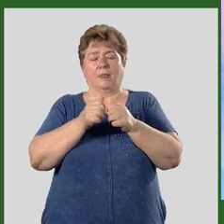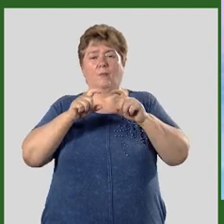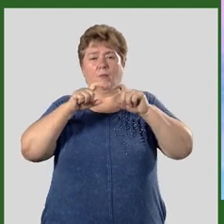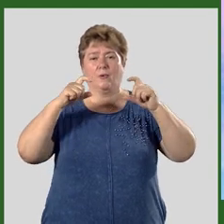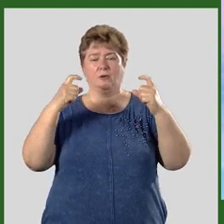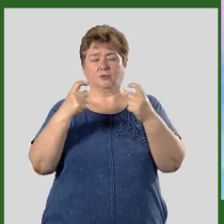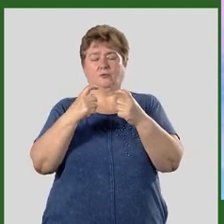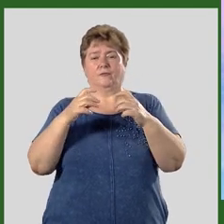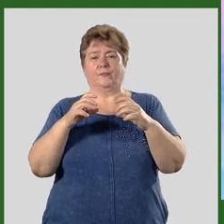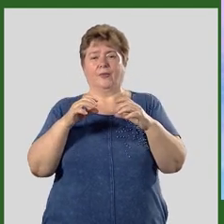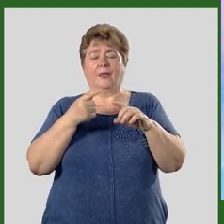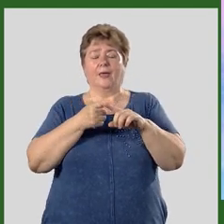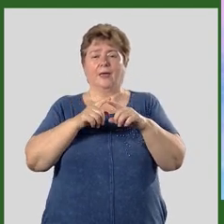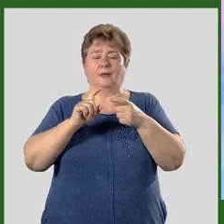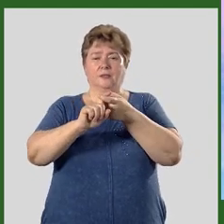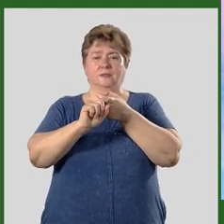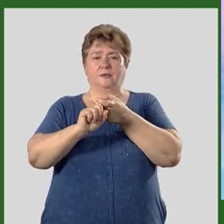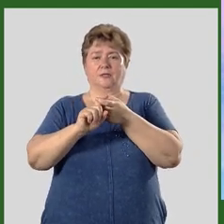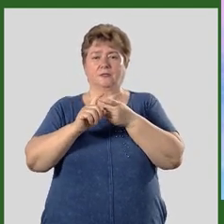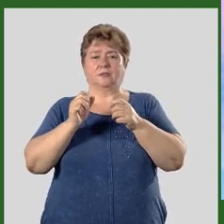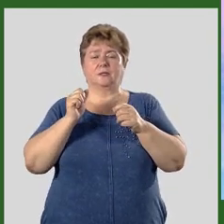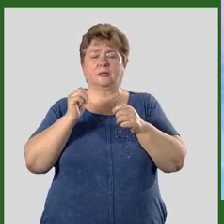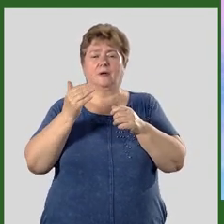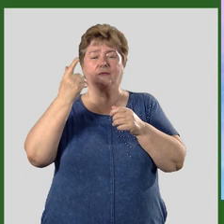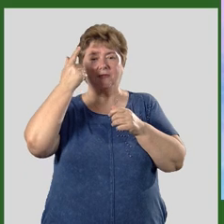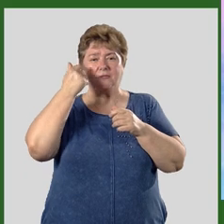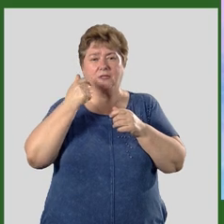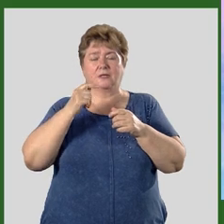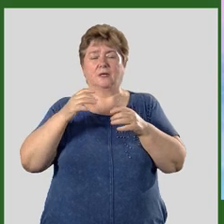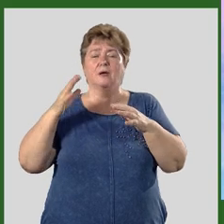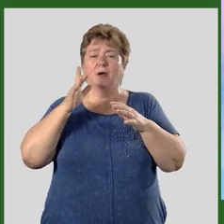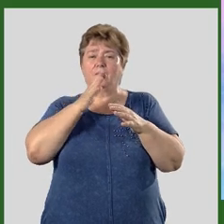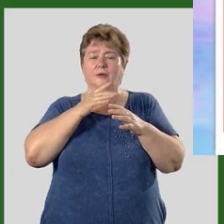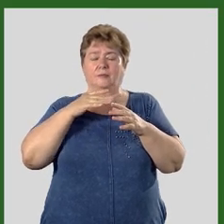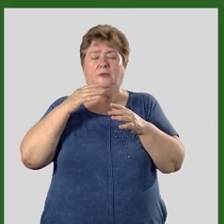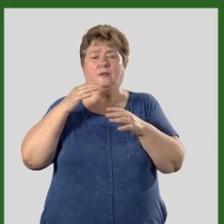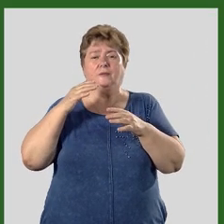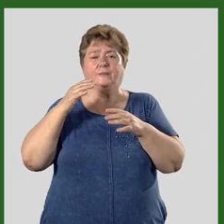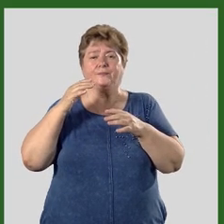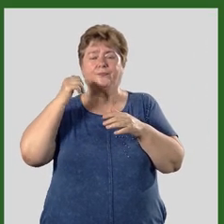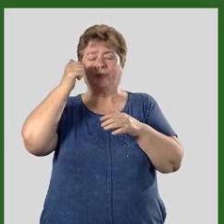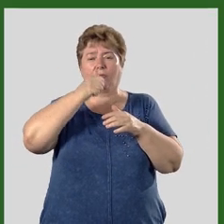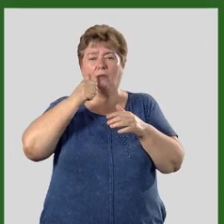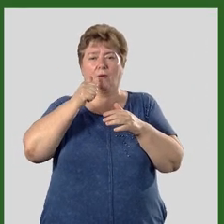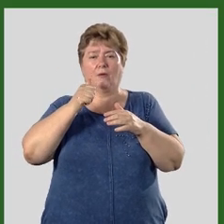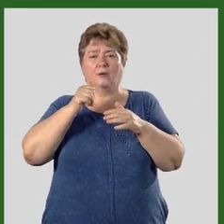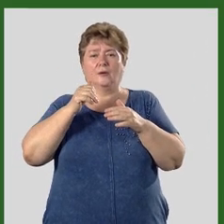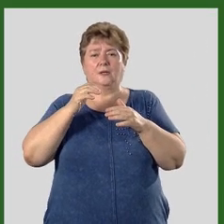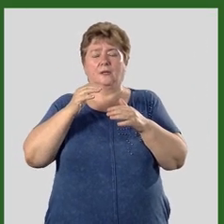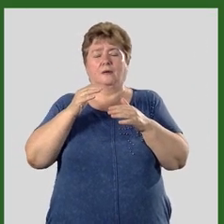поясов. Это связано, как вы уже знаете, с сезонным перемещением над земной